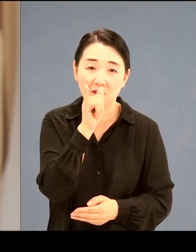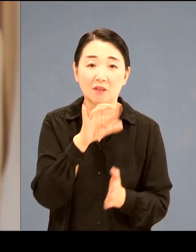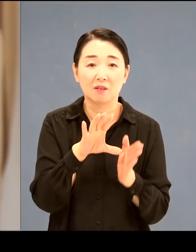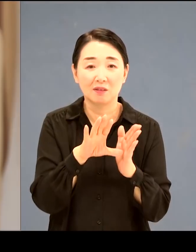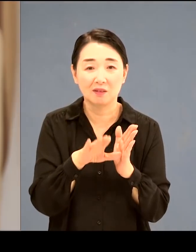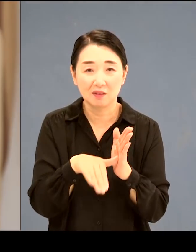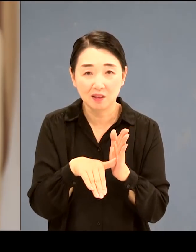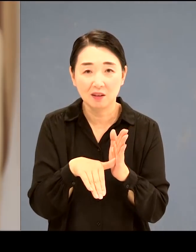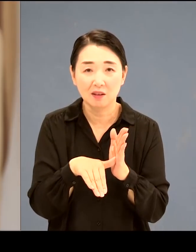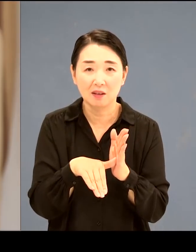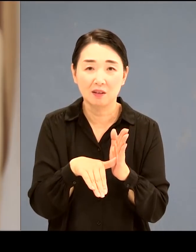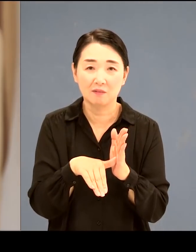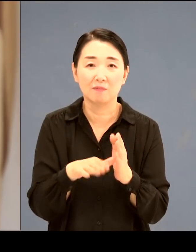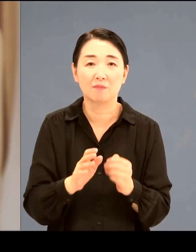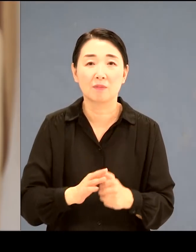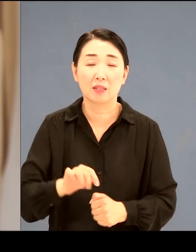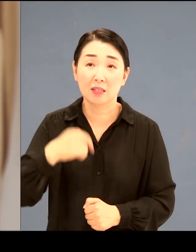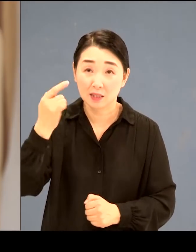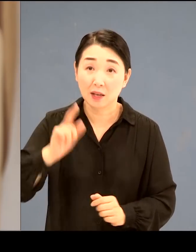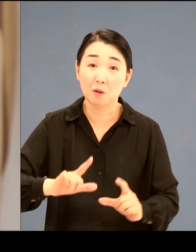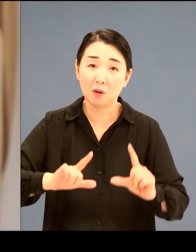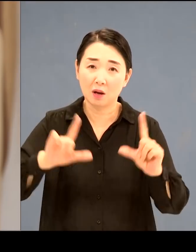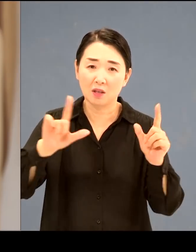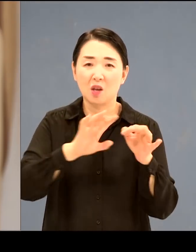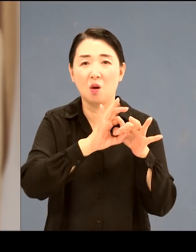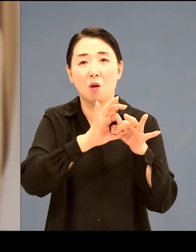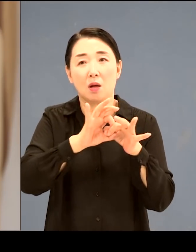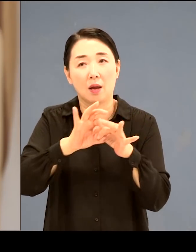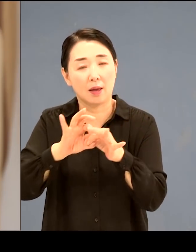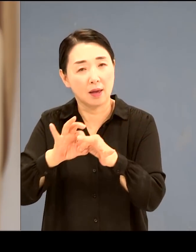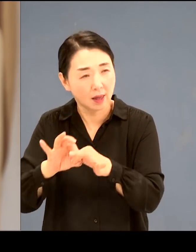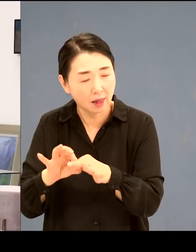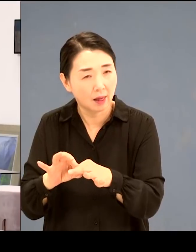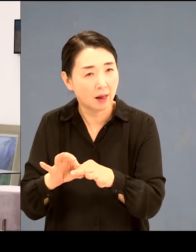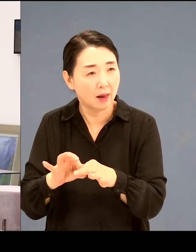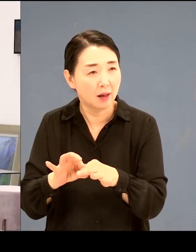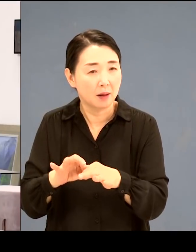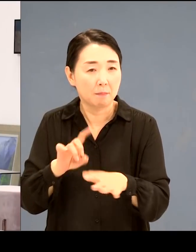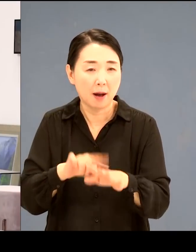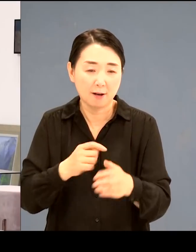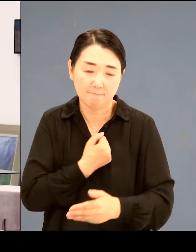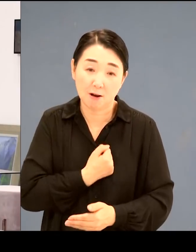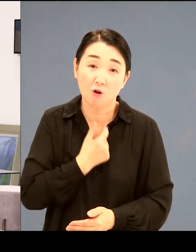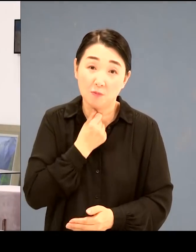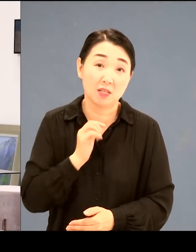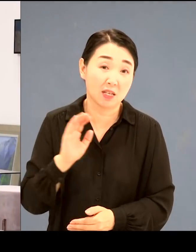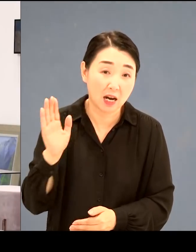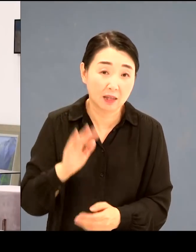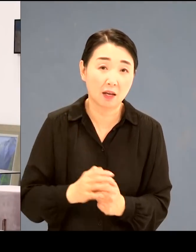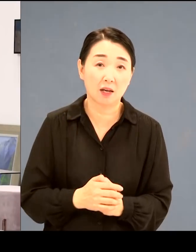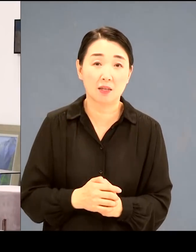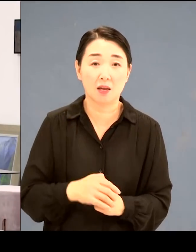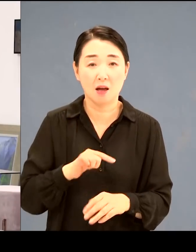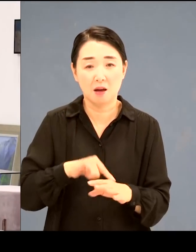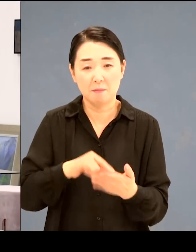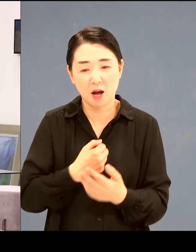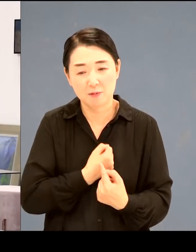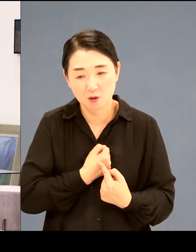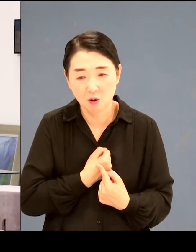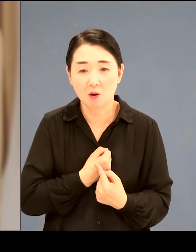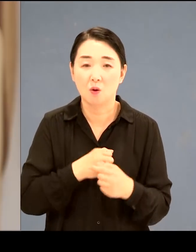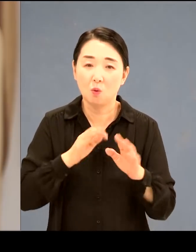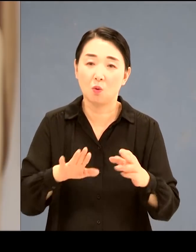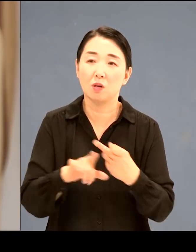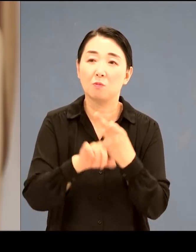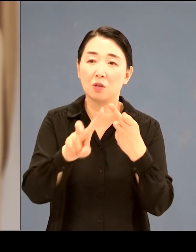그때가 그 다음 해까지 연결시켜서 끌고 가고 싶지 않다. 이 묵은 마음을 12월 31일